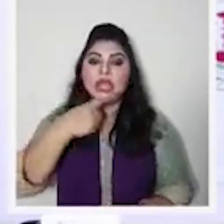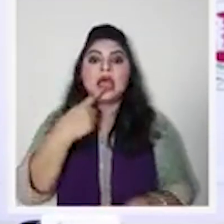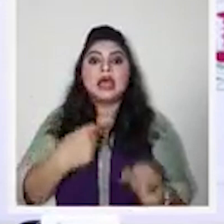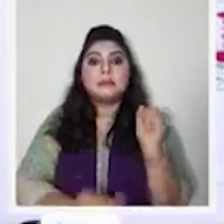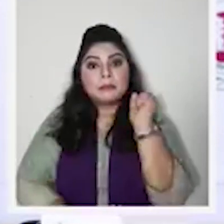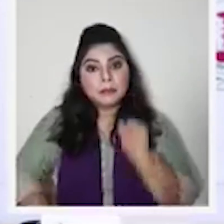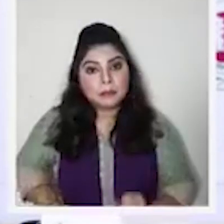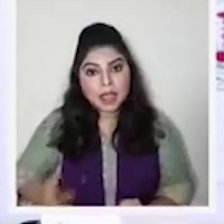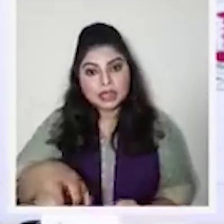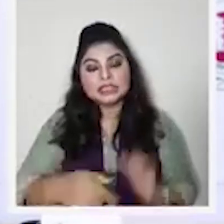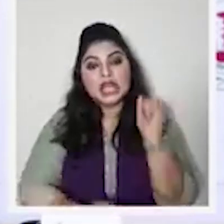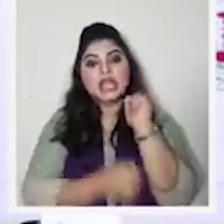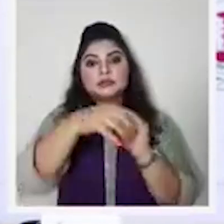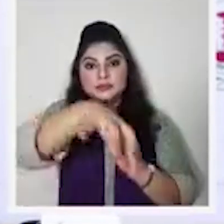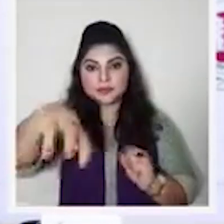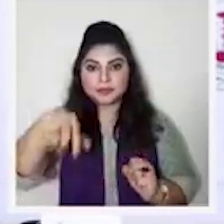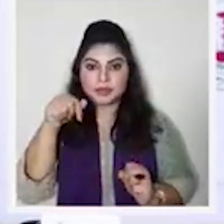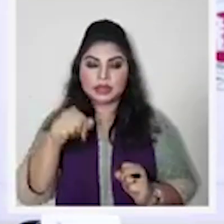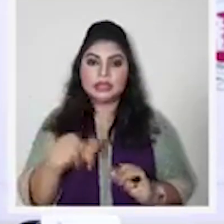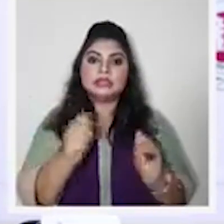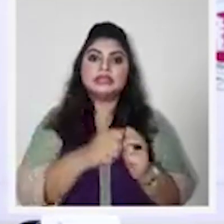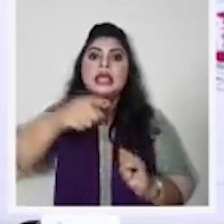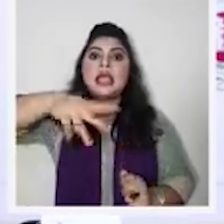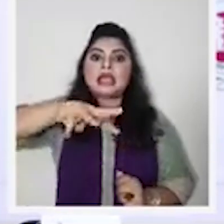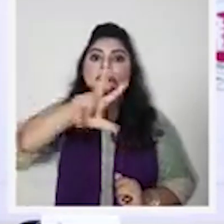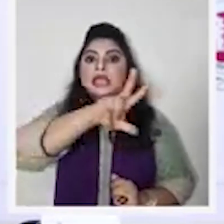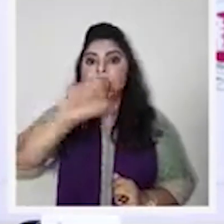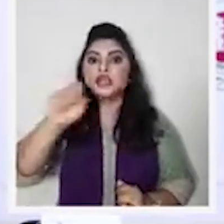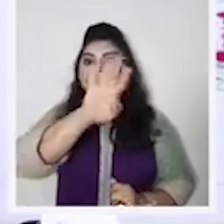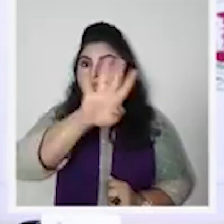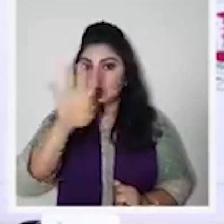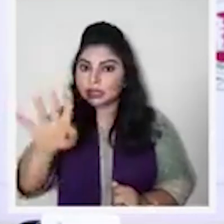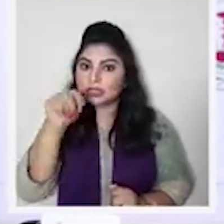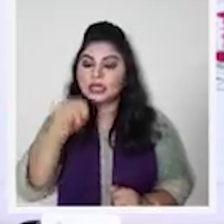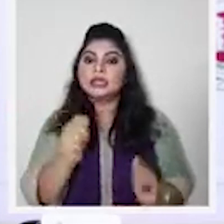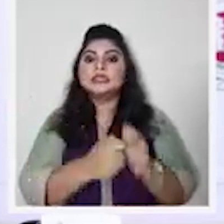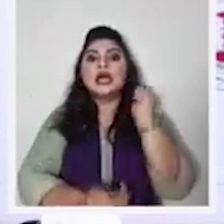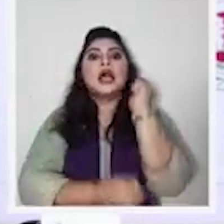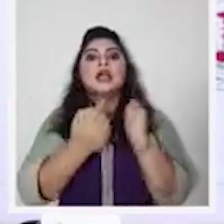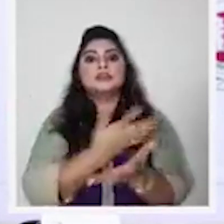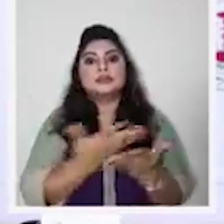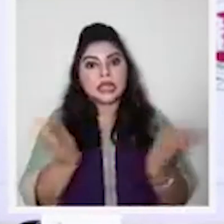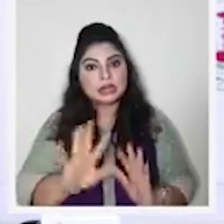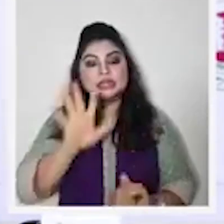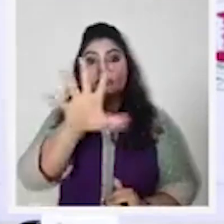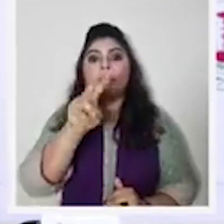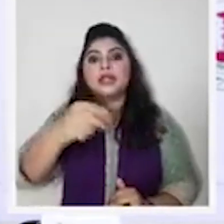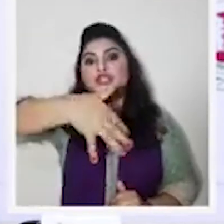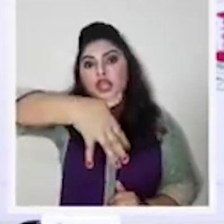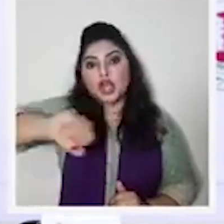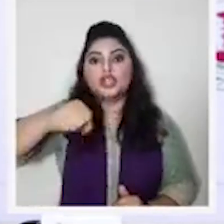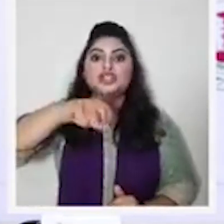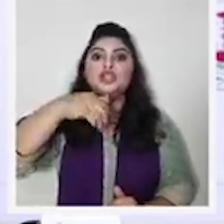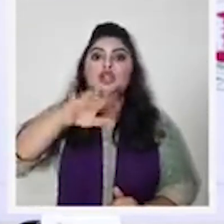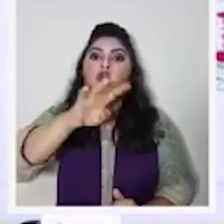ভর্তি আছেন 20 জন, শয্যা খালি আছে 19টি। সারা দেশের অন্যান্য হাসপাতালে সাধারণ শয্যায় ভর্তি রোগী